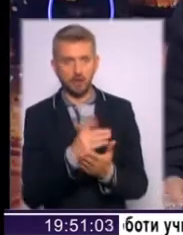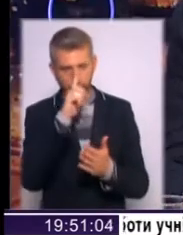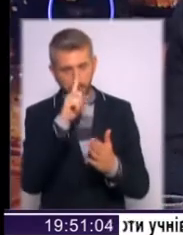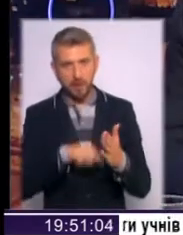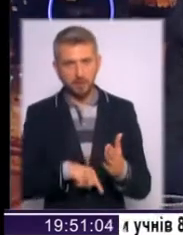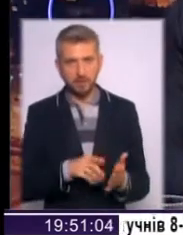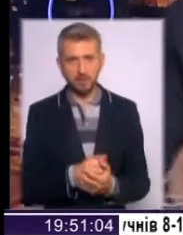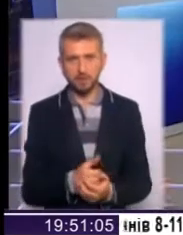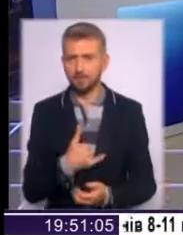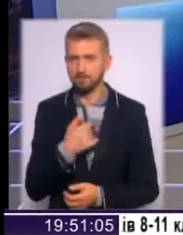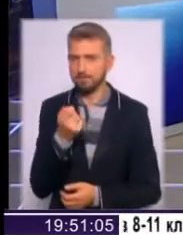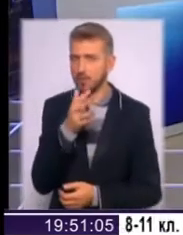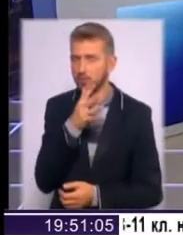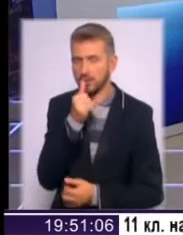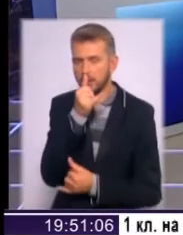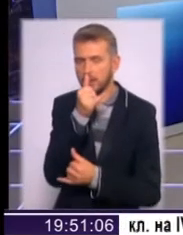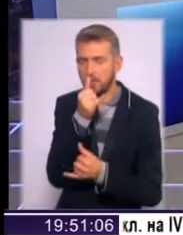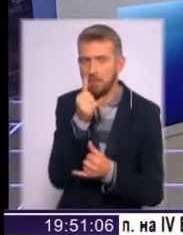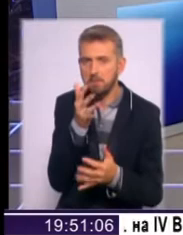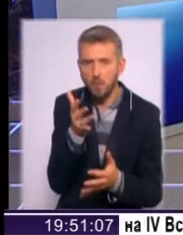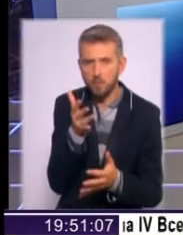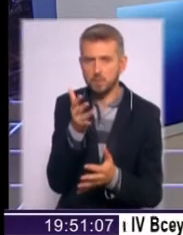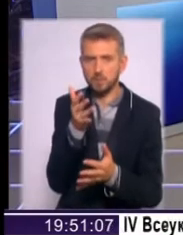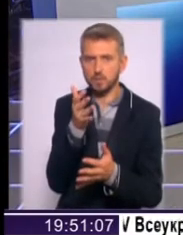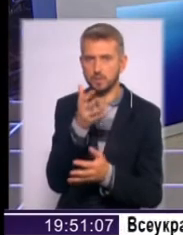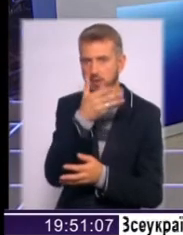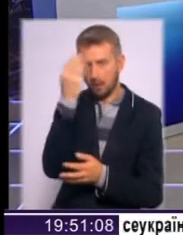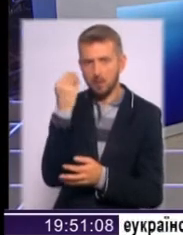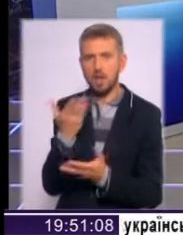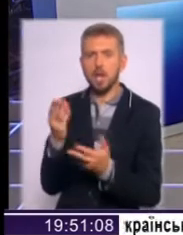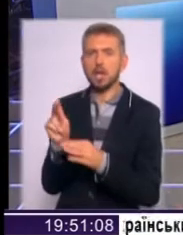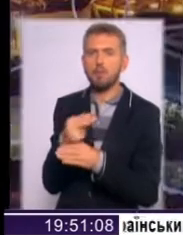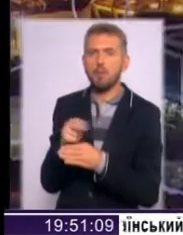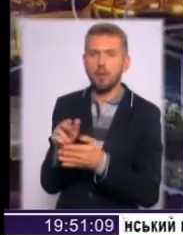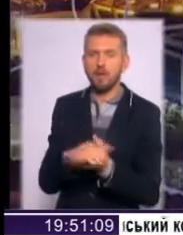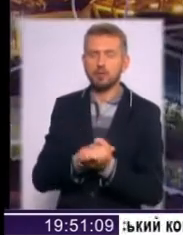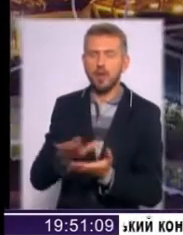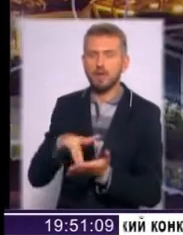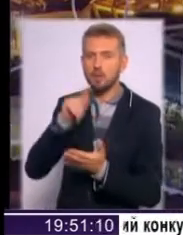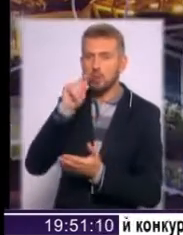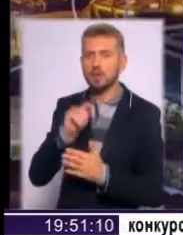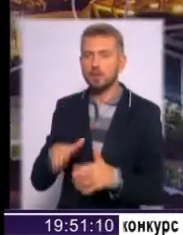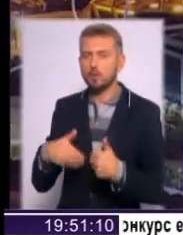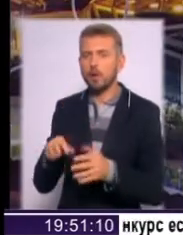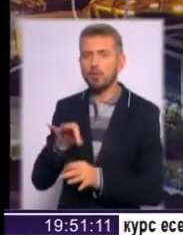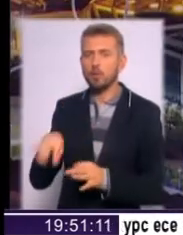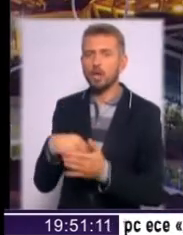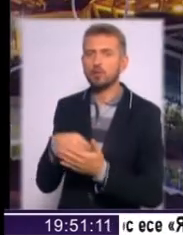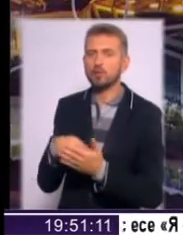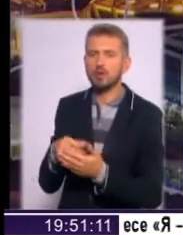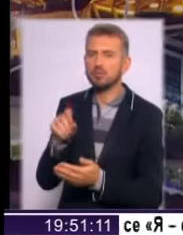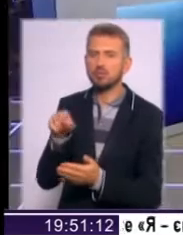впевненість. Пане Саме, в нас все менше і менше часу, не можу не торкнутися, які поправки Асоціація міст України запропонувала до проєкту бюджету?